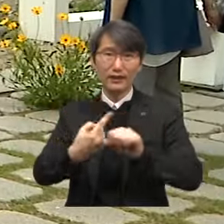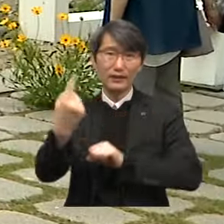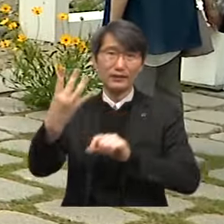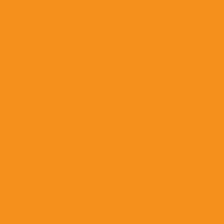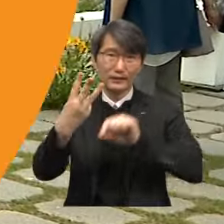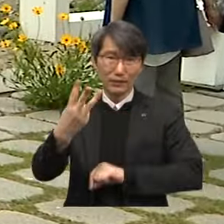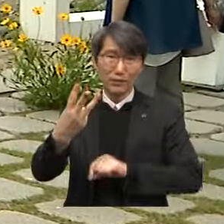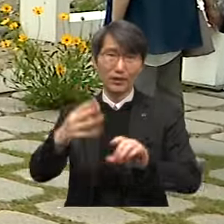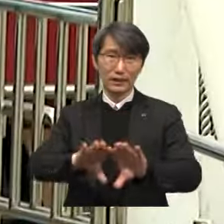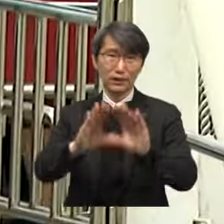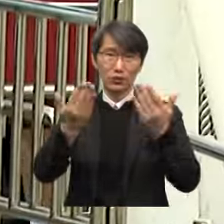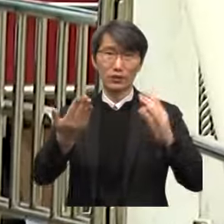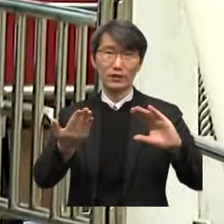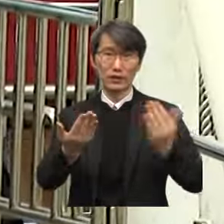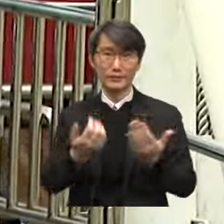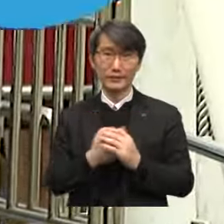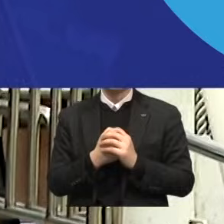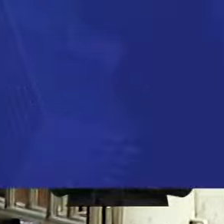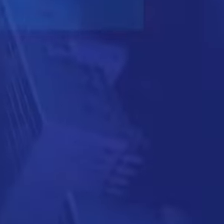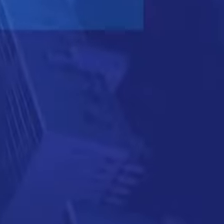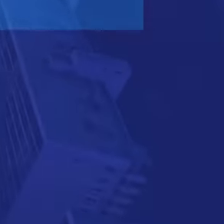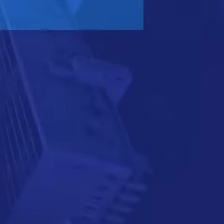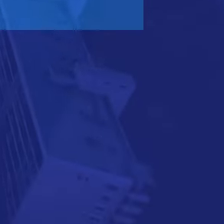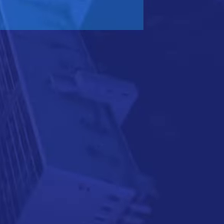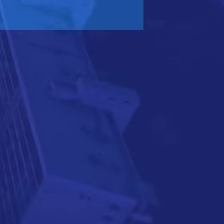내년 3월 개통될 전망입니다